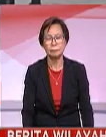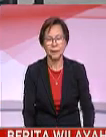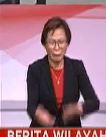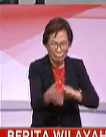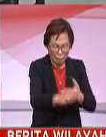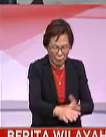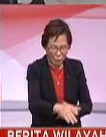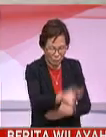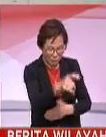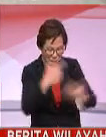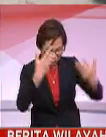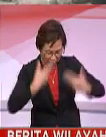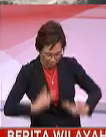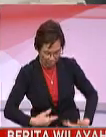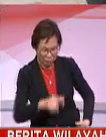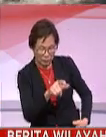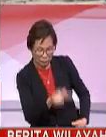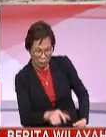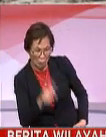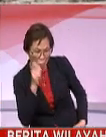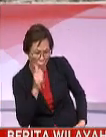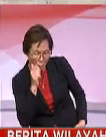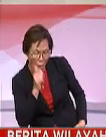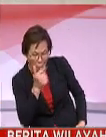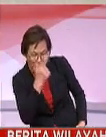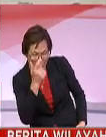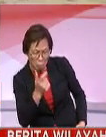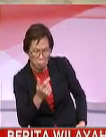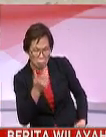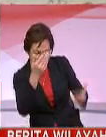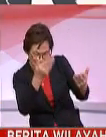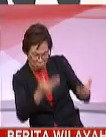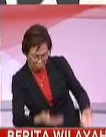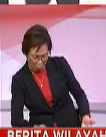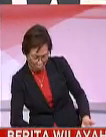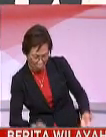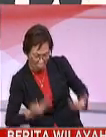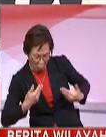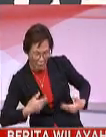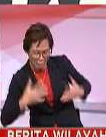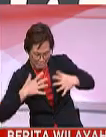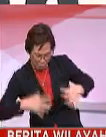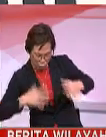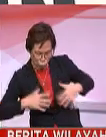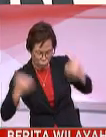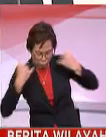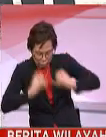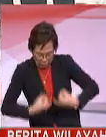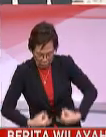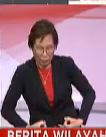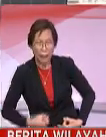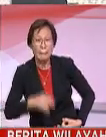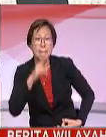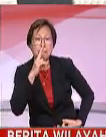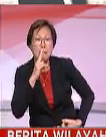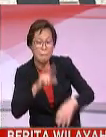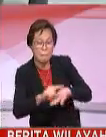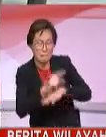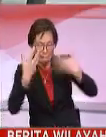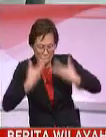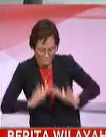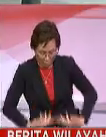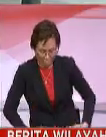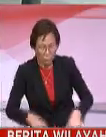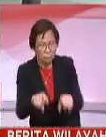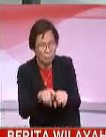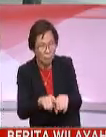Mayat berkenaan dipercayai wanita berdasarkan keadaan fizikal, baju dan jaket merah yang dipakai. Pada